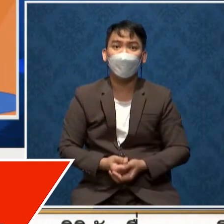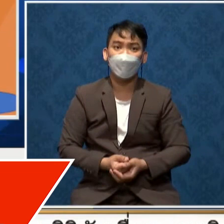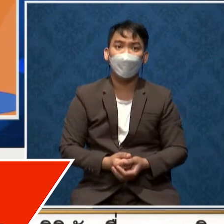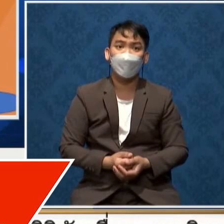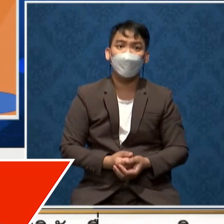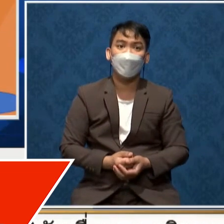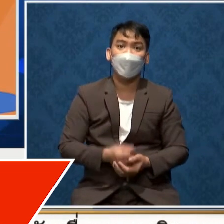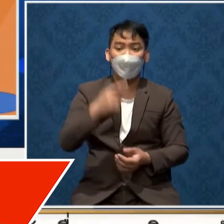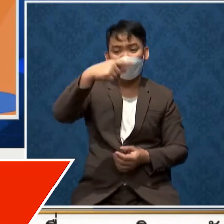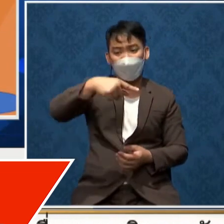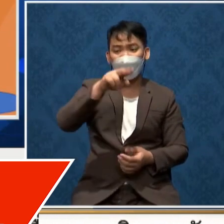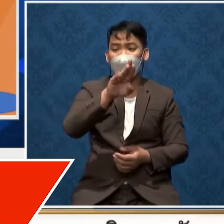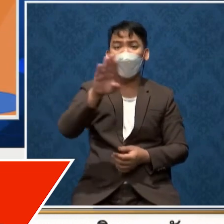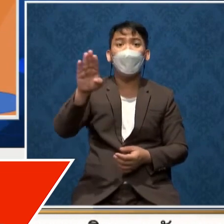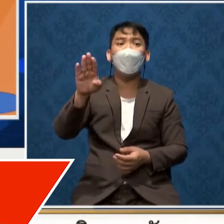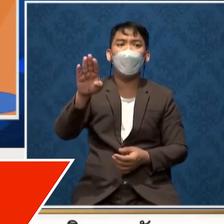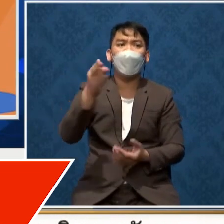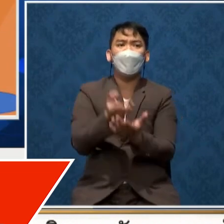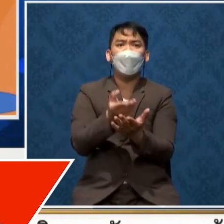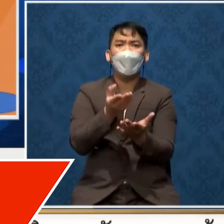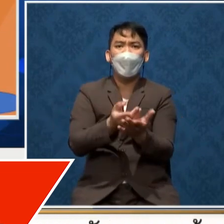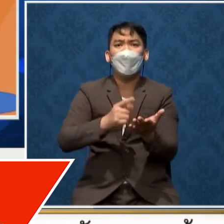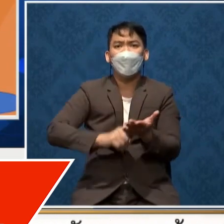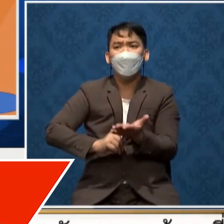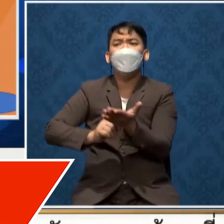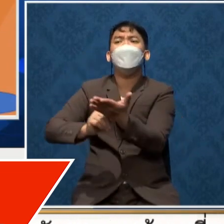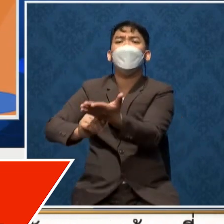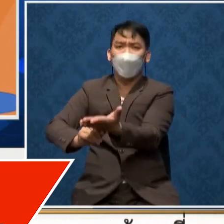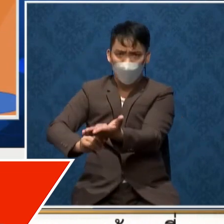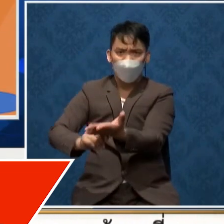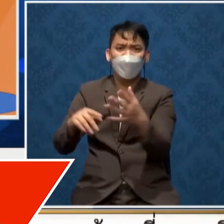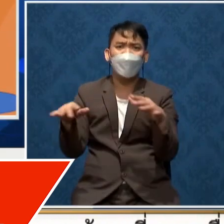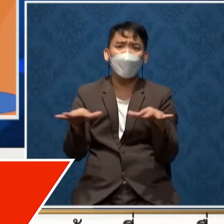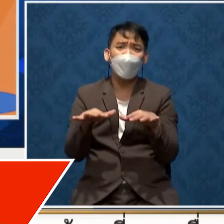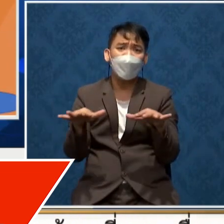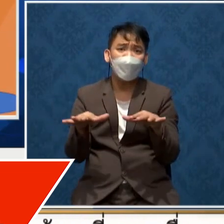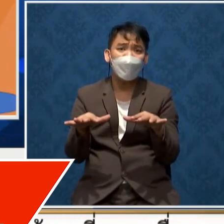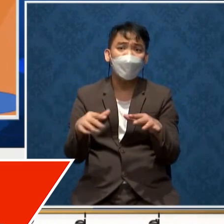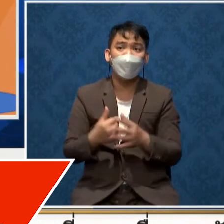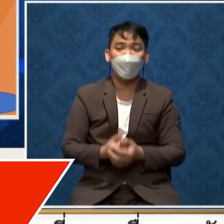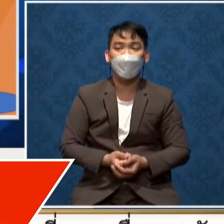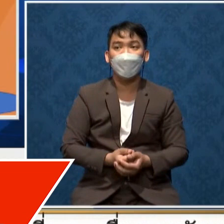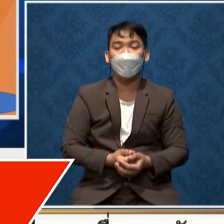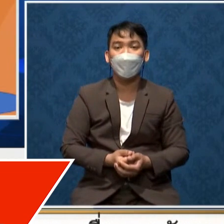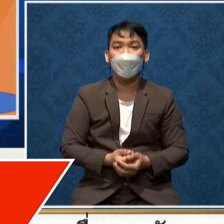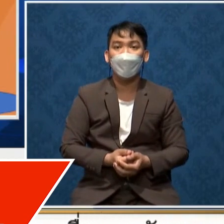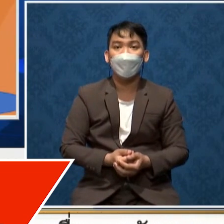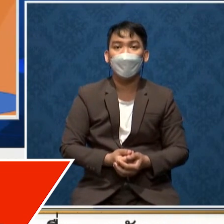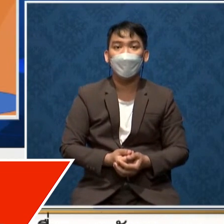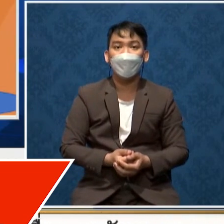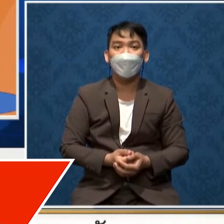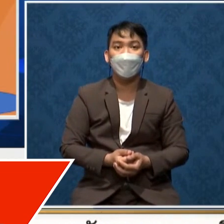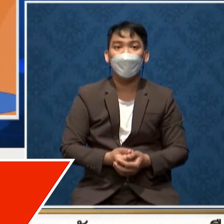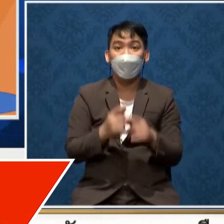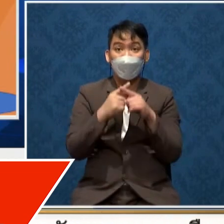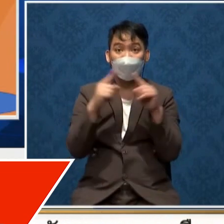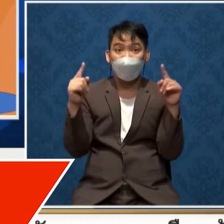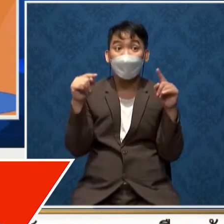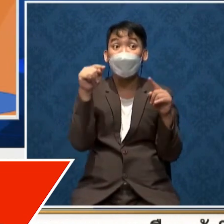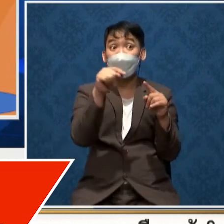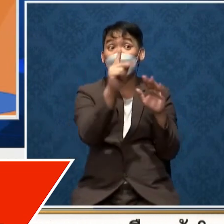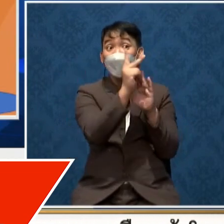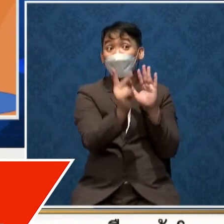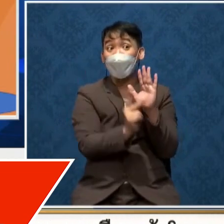พระราชบัญญัติงบมาต้องขอนั่นคือเป็นอำนาจเท่านั้นนะครับแต่หลังจากที่ใช้สิทธิ์ตามมาตรานี้